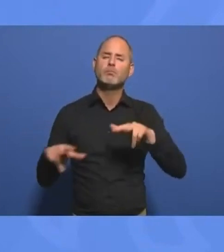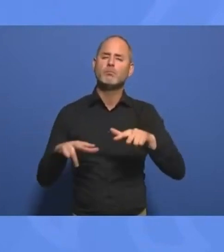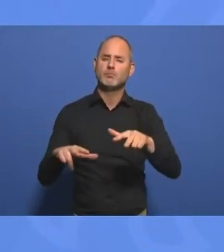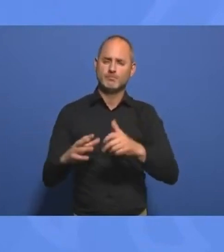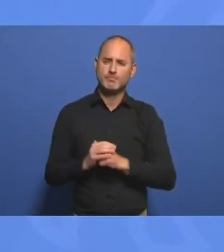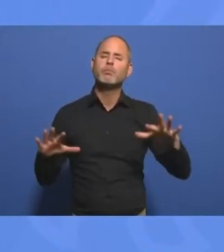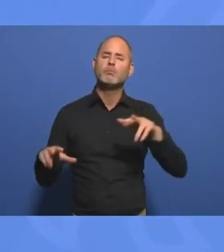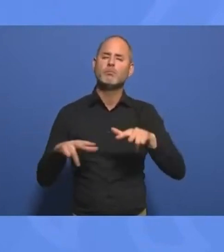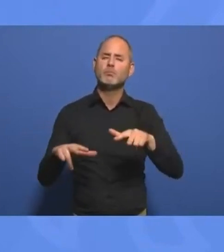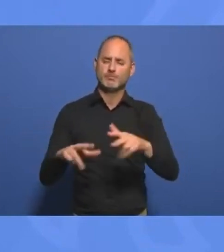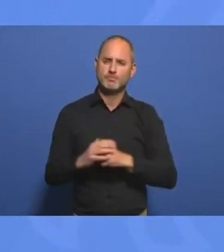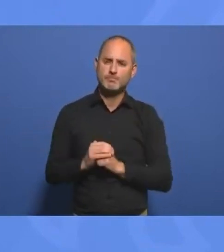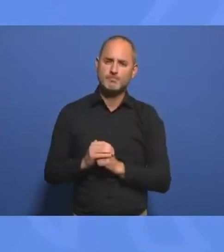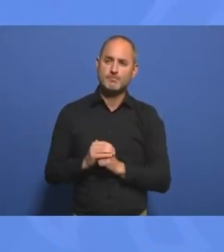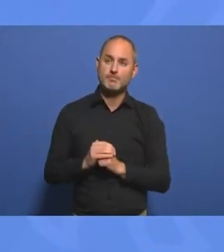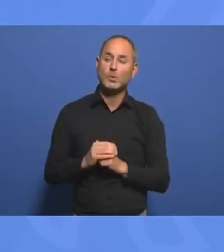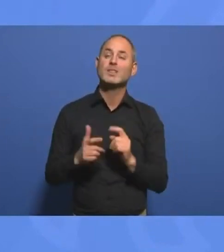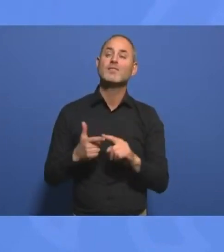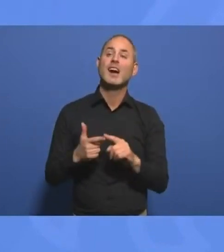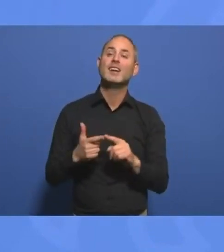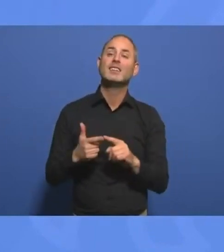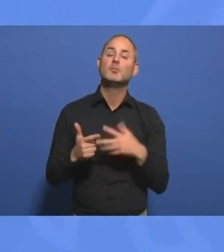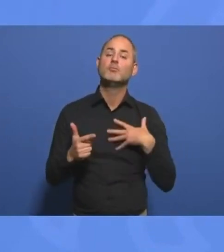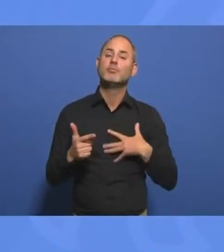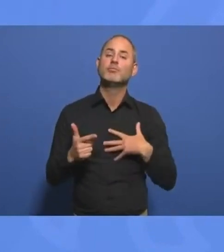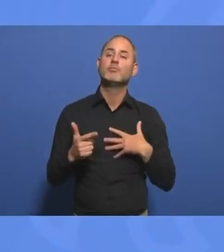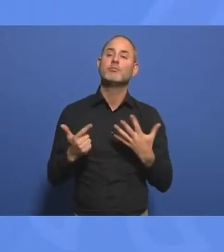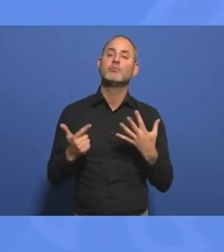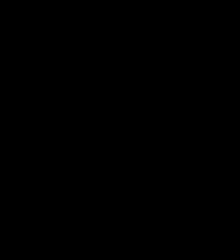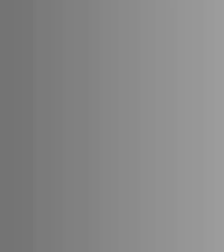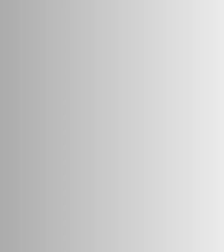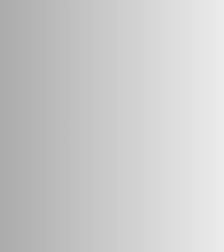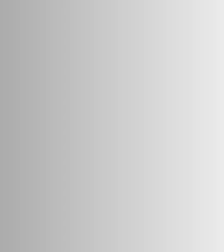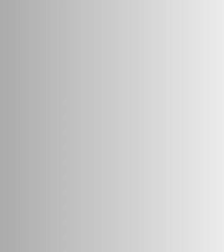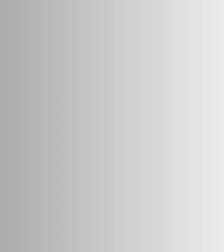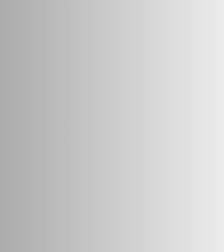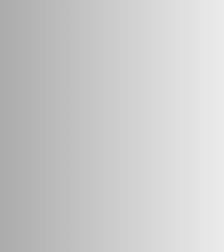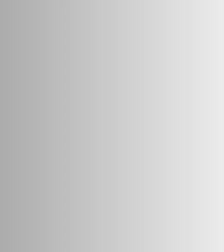Immer mal wieder uns einen Peak beschaffen müssen.